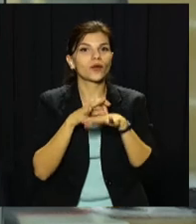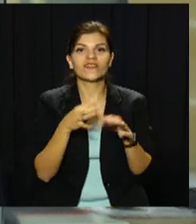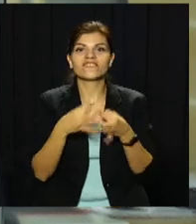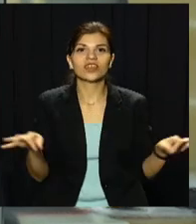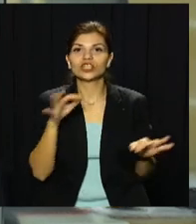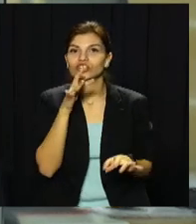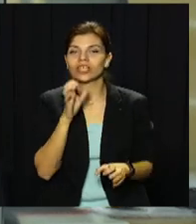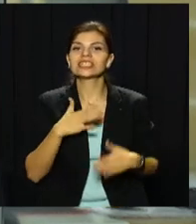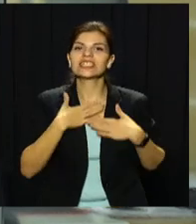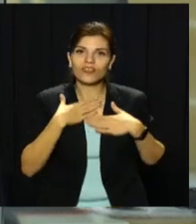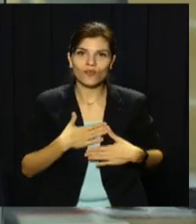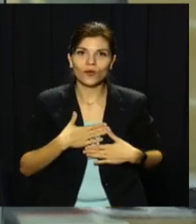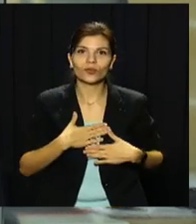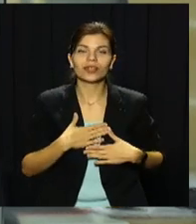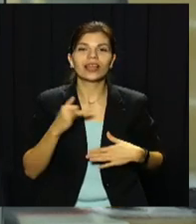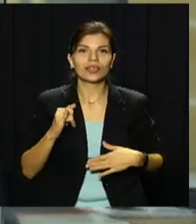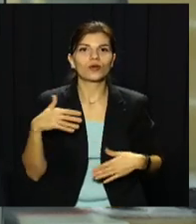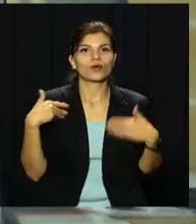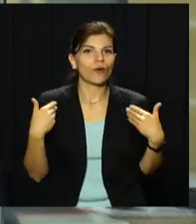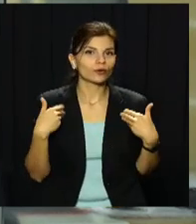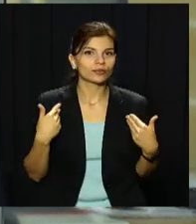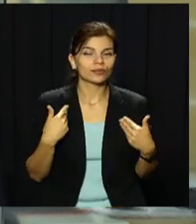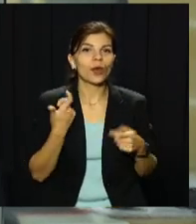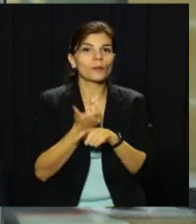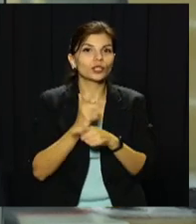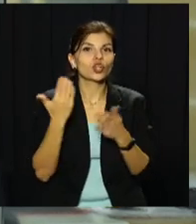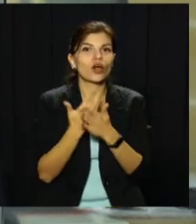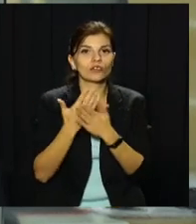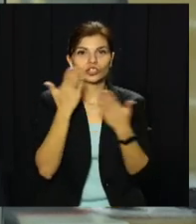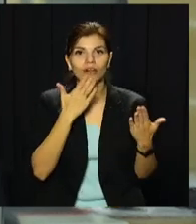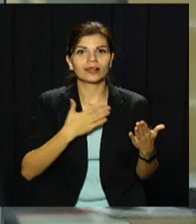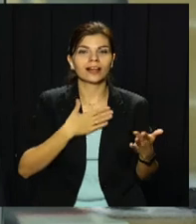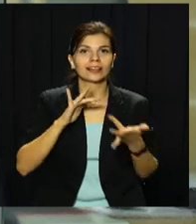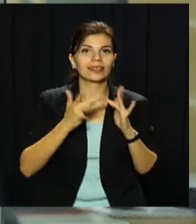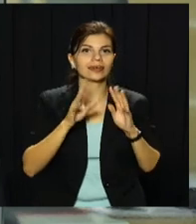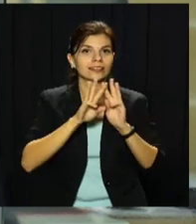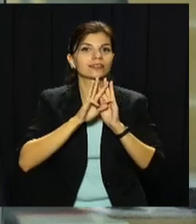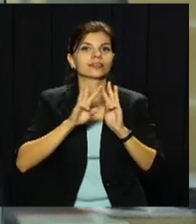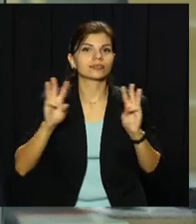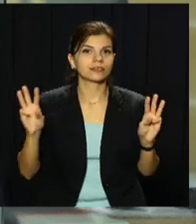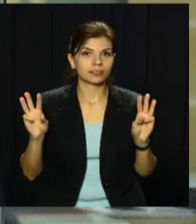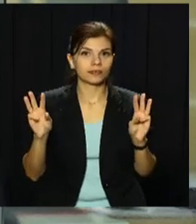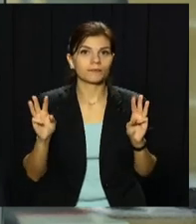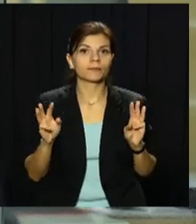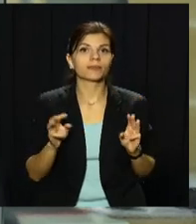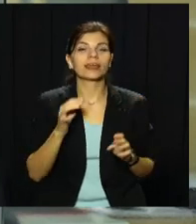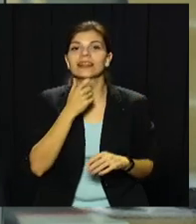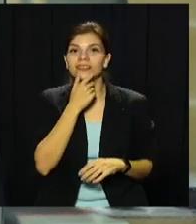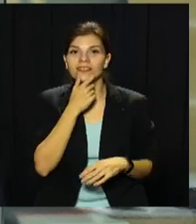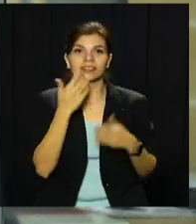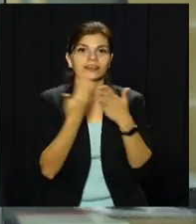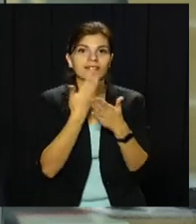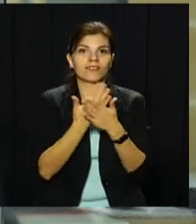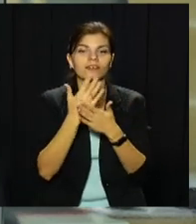вільний час із задоволенням та користю. Більше новин читайте на нашому сайті opentv.media. Дивіться